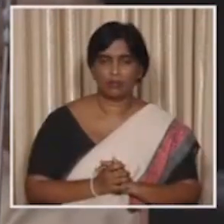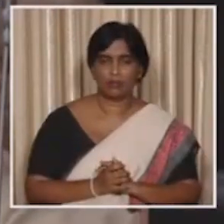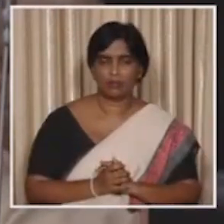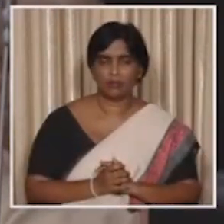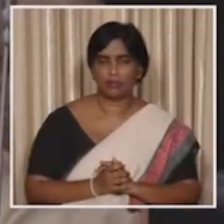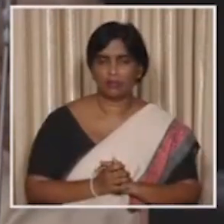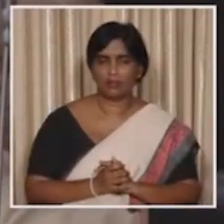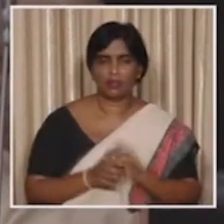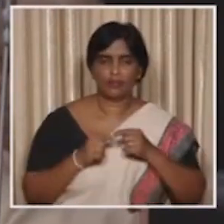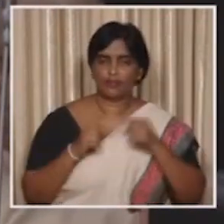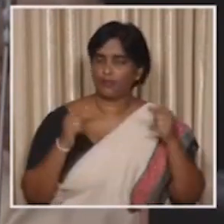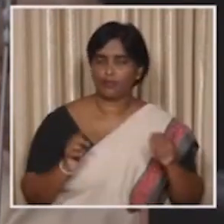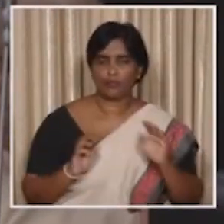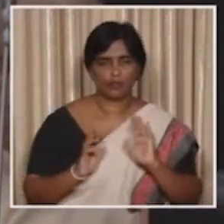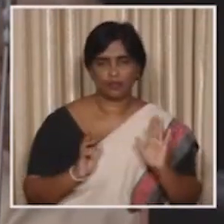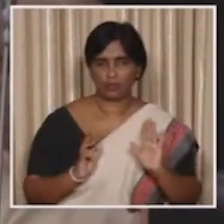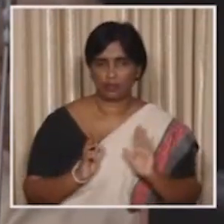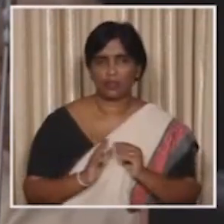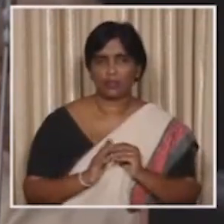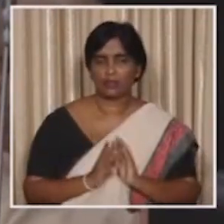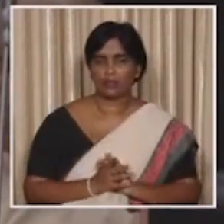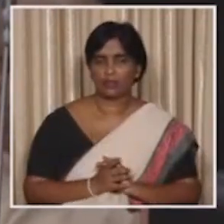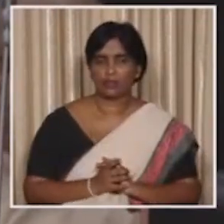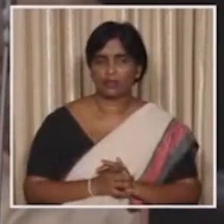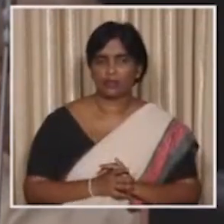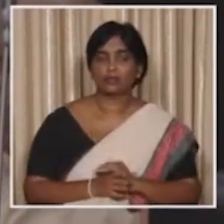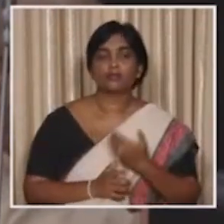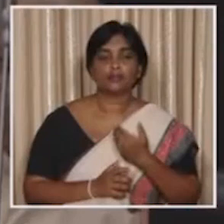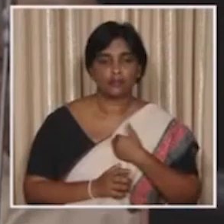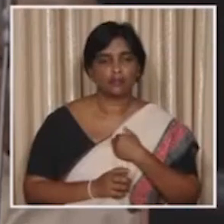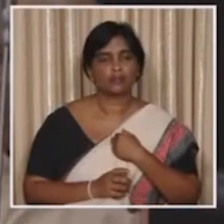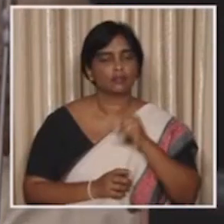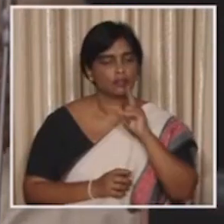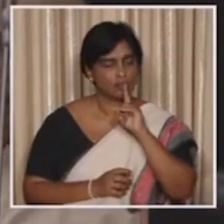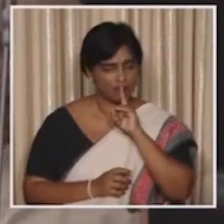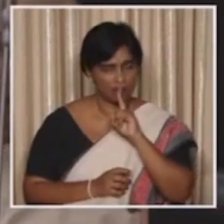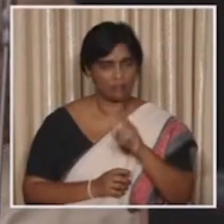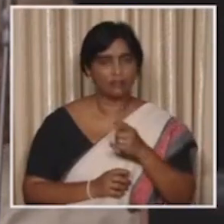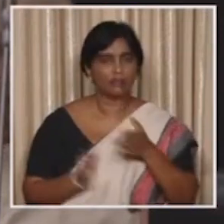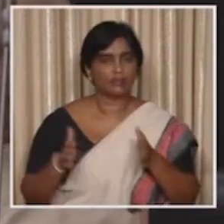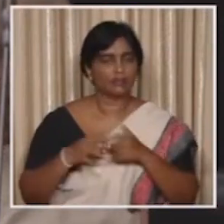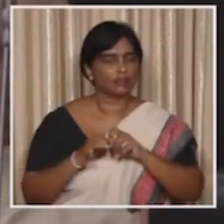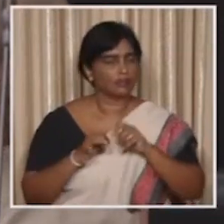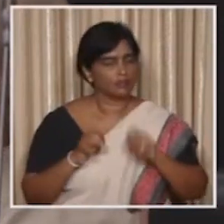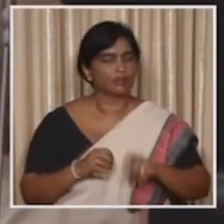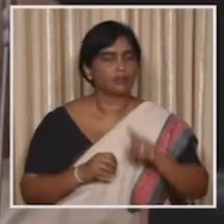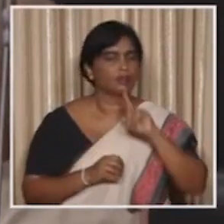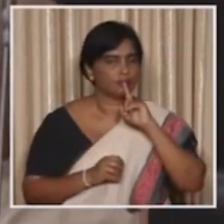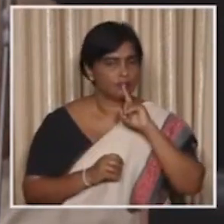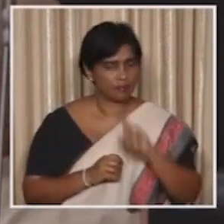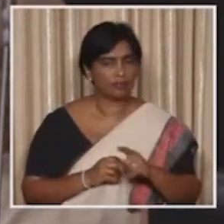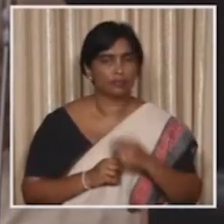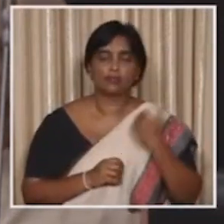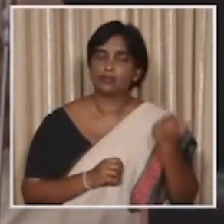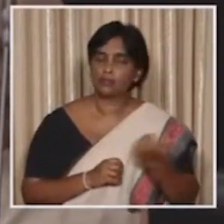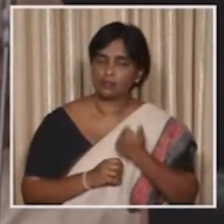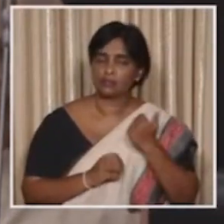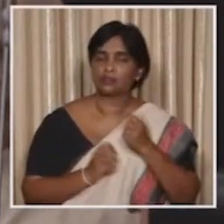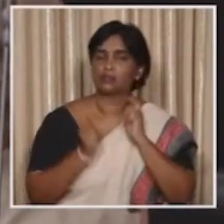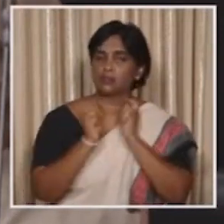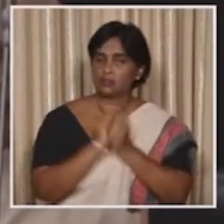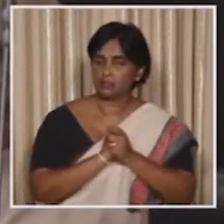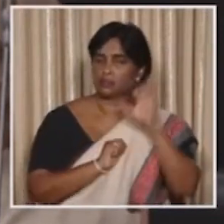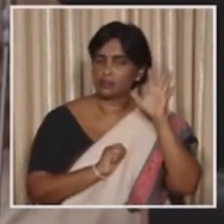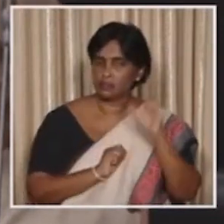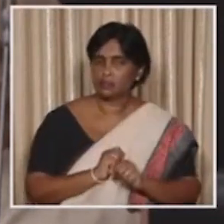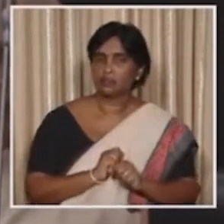ඒක විරුද්ධත්වයක් නැහැ. නීති අනු. ඉතින් මම යෝජනා කරනවා මම කැබිනට් මැද කතා කරනවා අලුත් සංශෝධනයක්